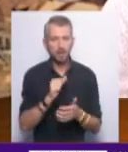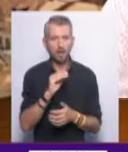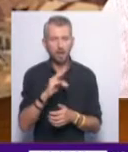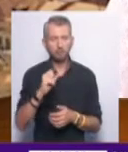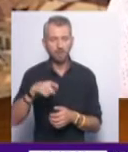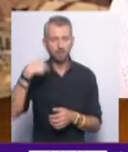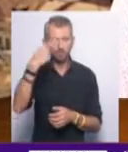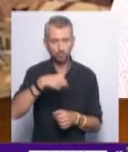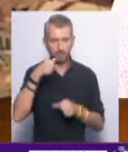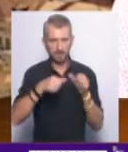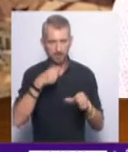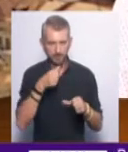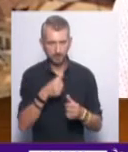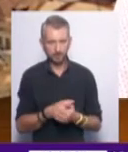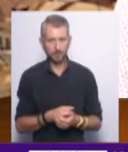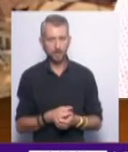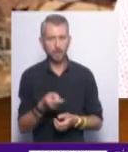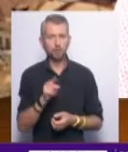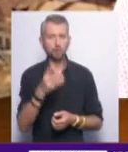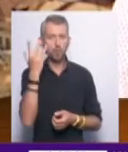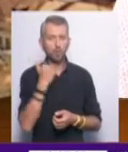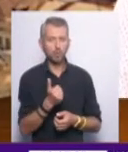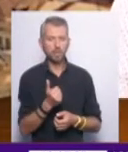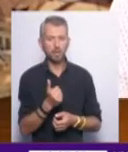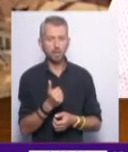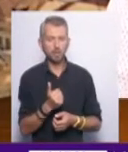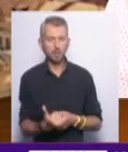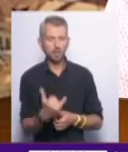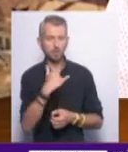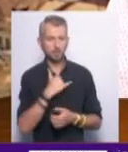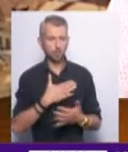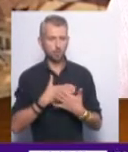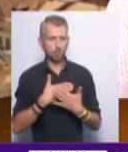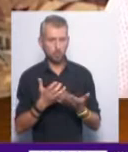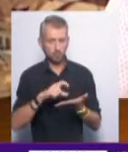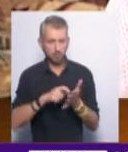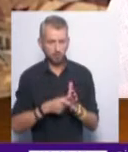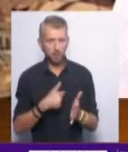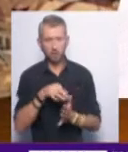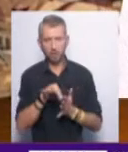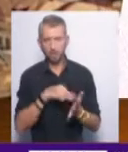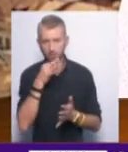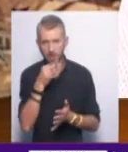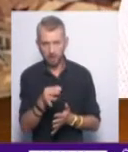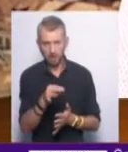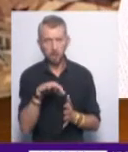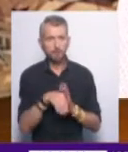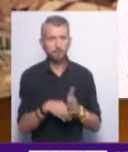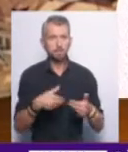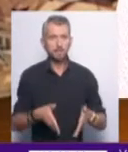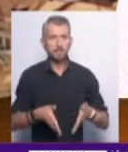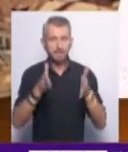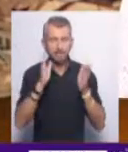наступний рік. Тому, коли прийшли до мене в громадську приймальню, я одразу сказала, в під'їздах,